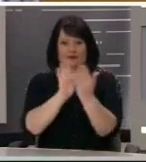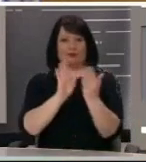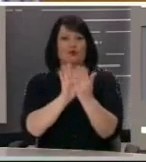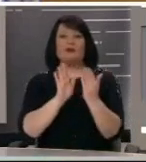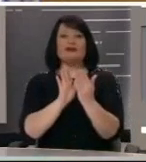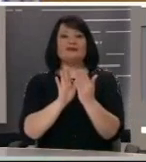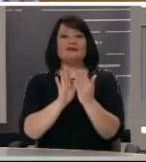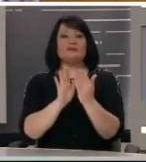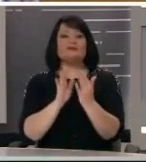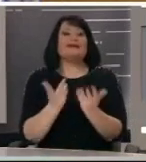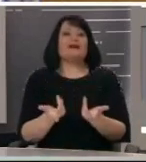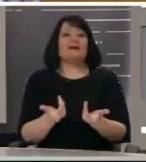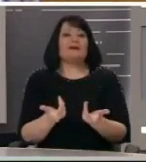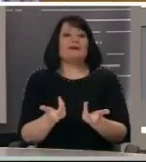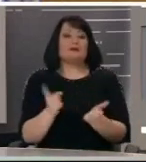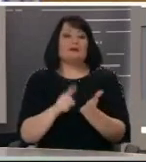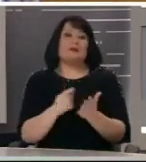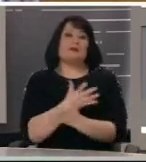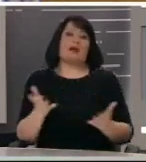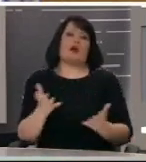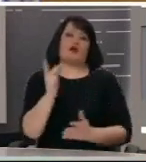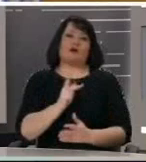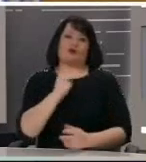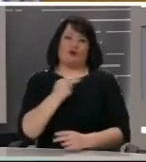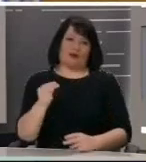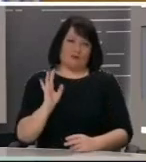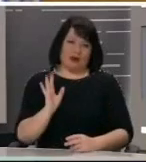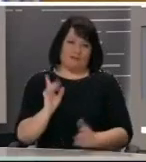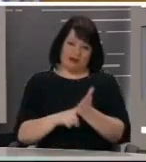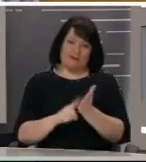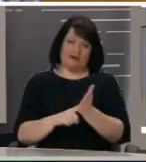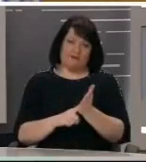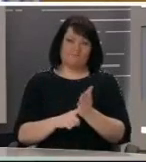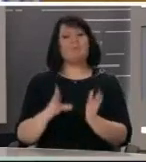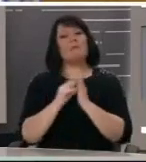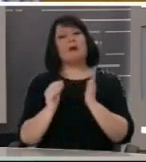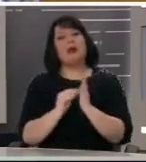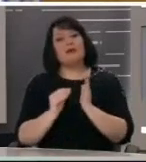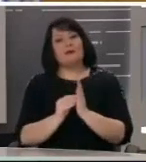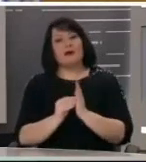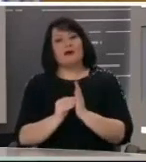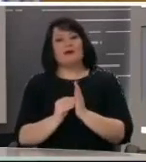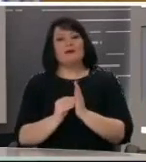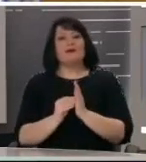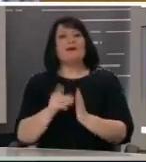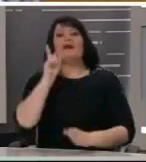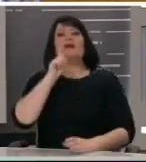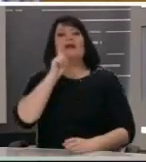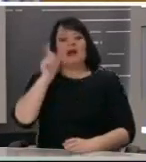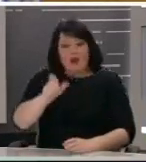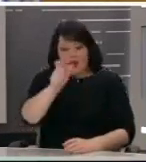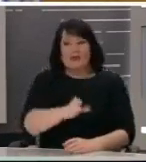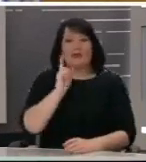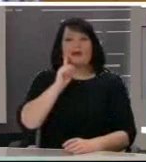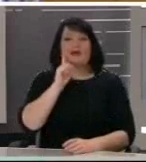ακόμα ένα τεράστιο κοινωνικό ζήτημα, όπως η απαλλαγή της γυναίκας, της κάθε γυναίκας,